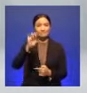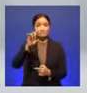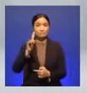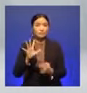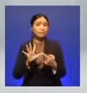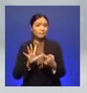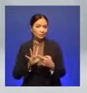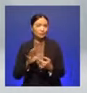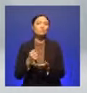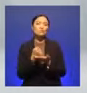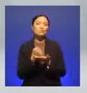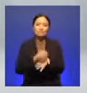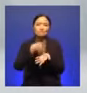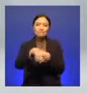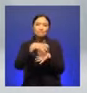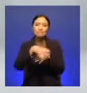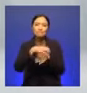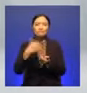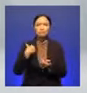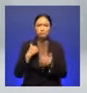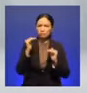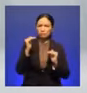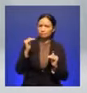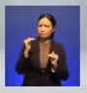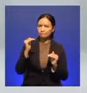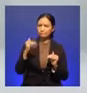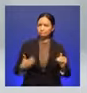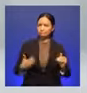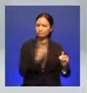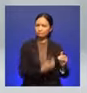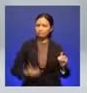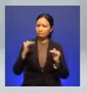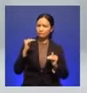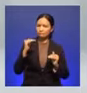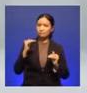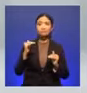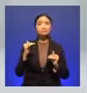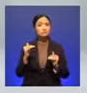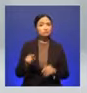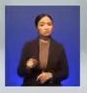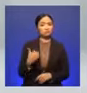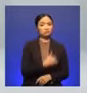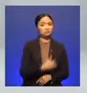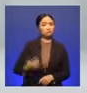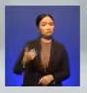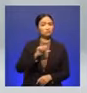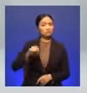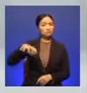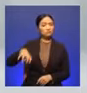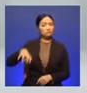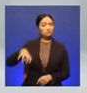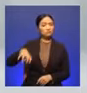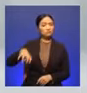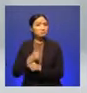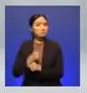วยขยายให้เราเห็นค่ะว่าความเหลื่อมล้ำทางสุขภาพนั้นนำมาซึ่งบทบาทแล้วก็วิ